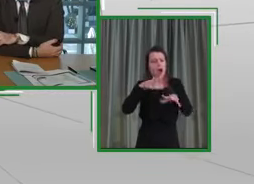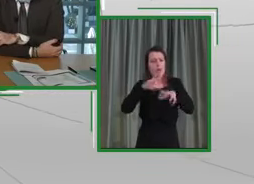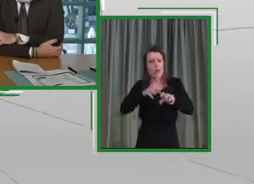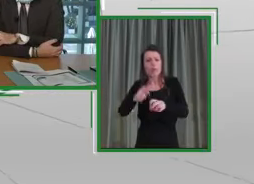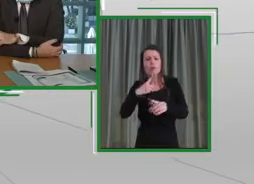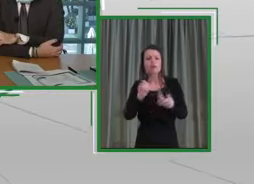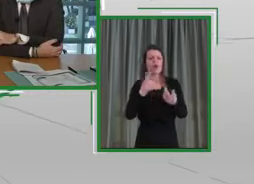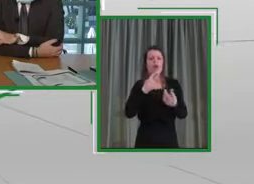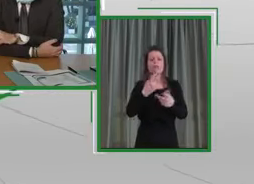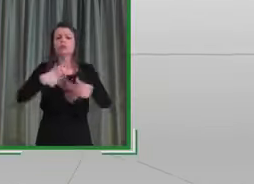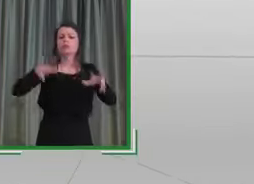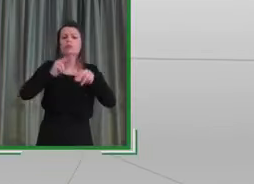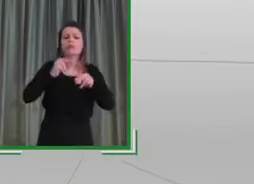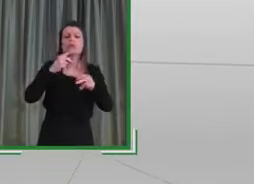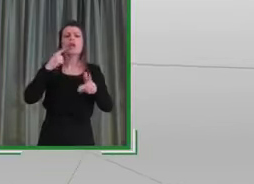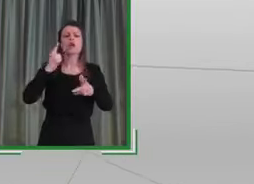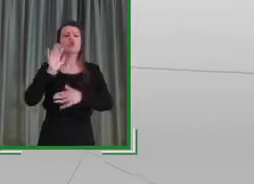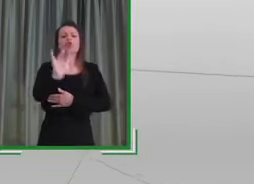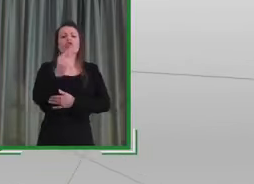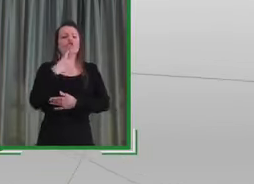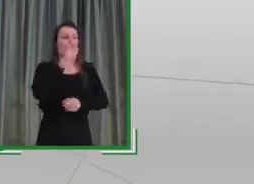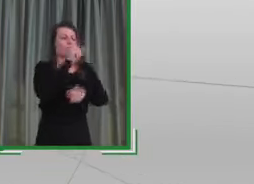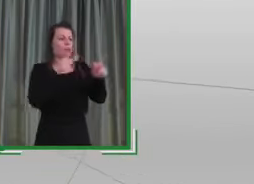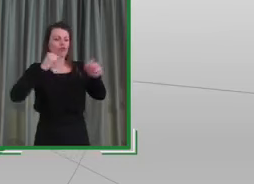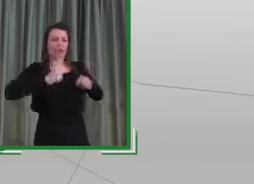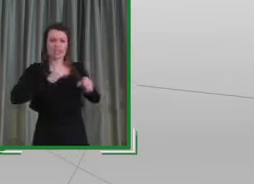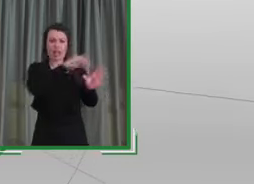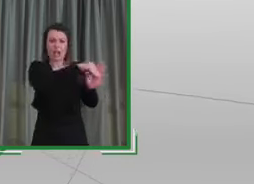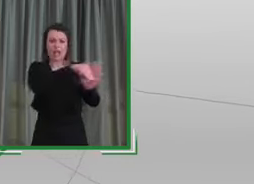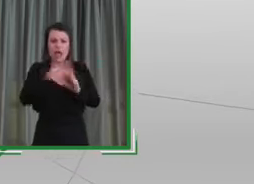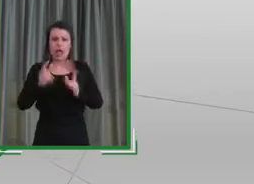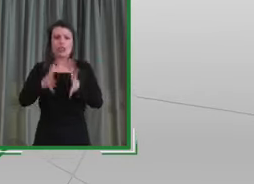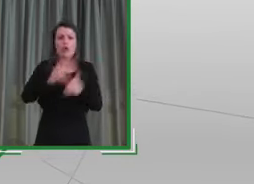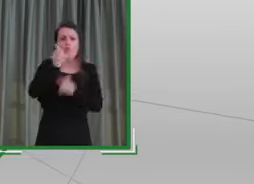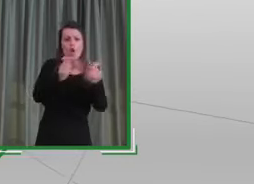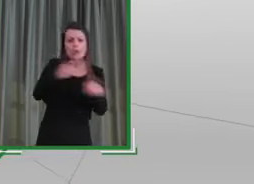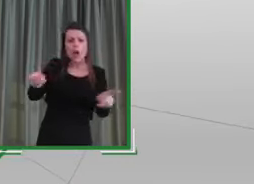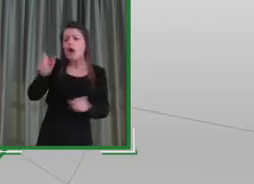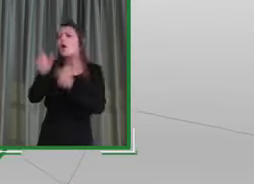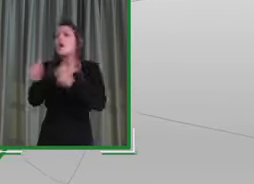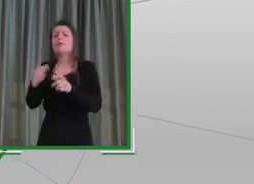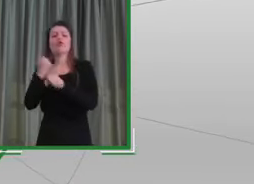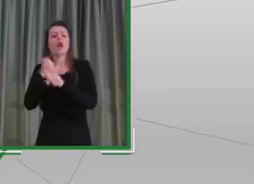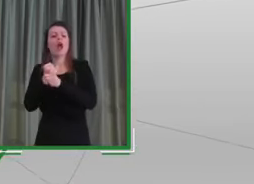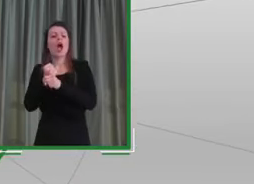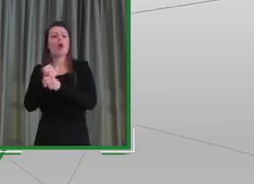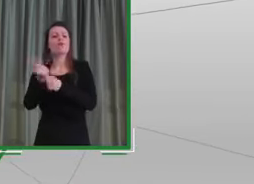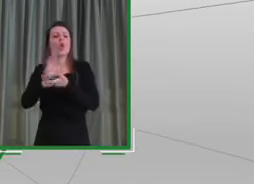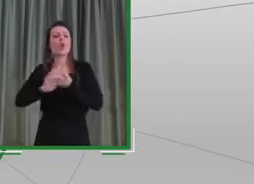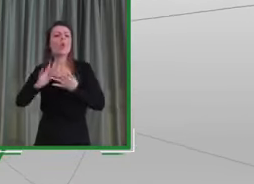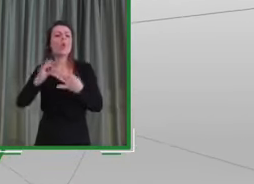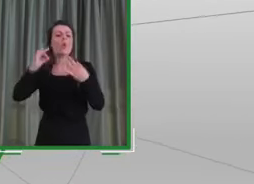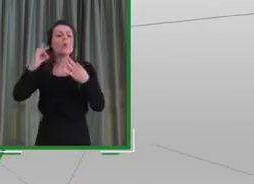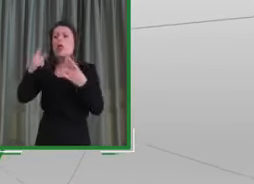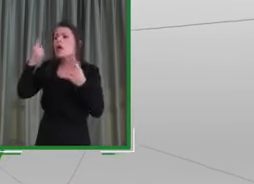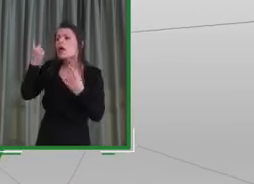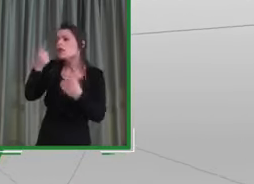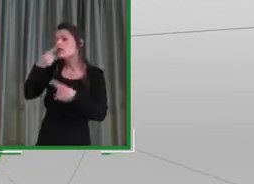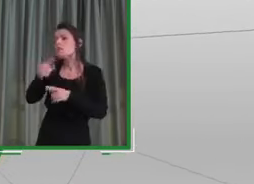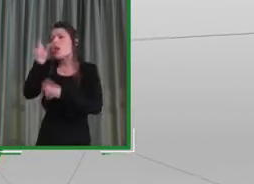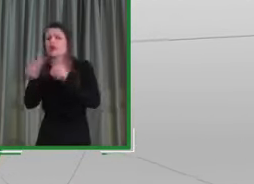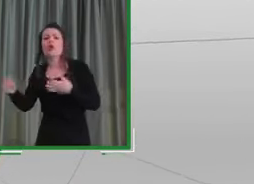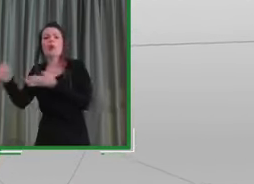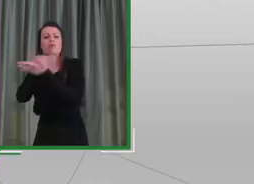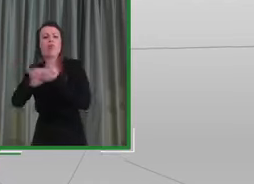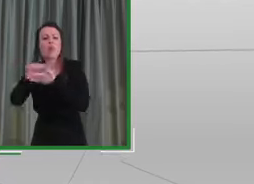dai volontari da anche ai lavori più umili dagli addetti alle pulizie dai trasportatori da veda dalle